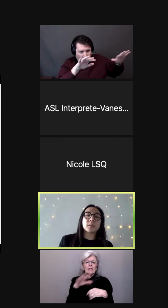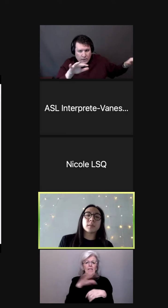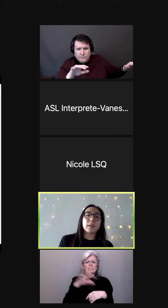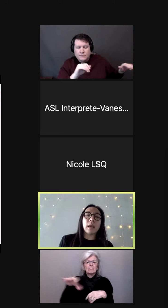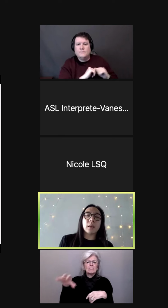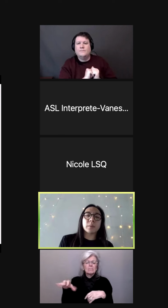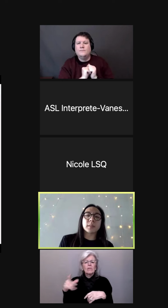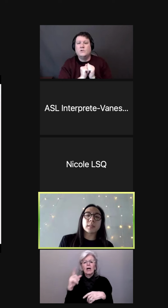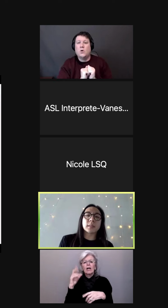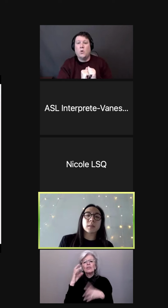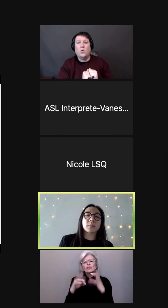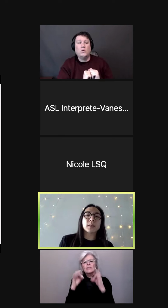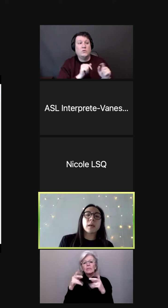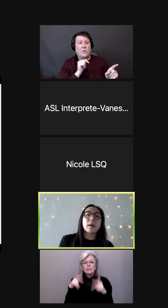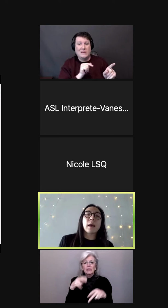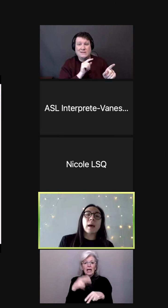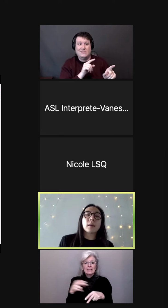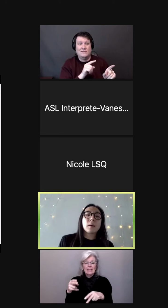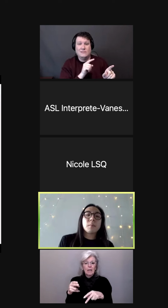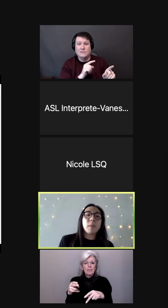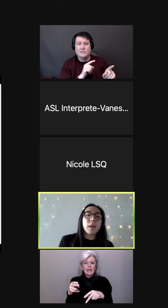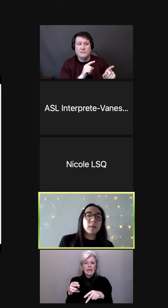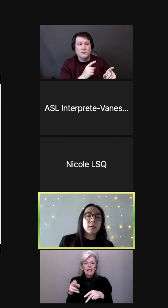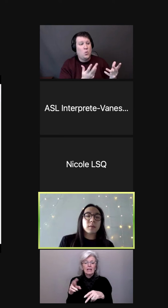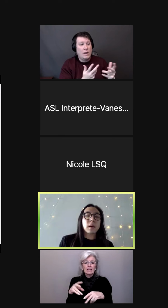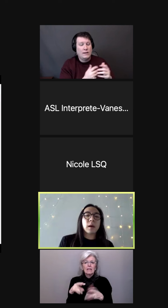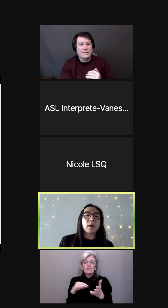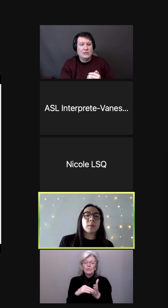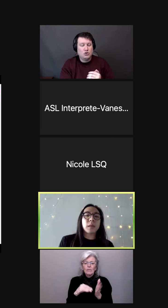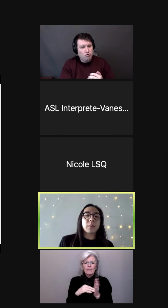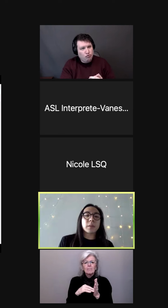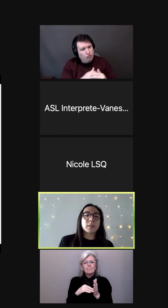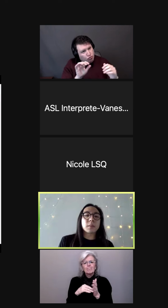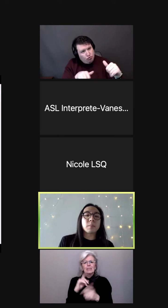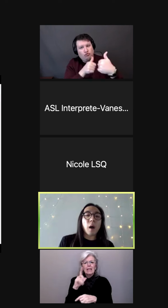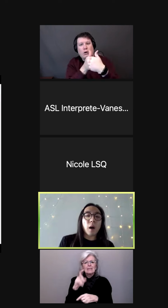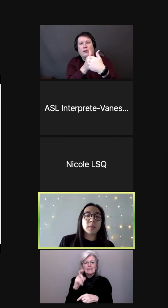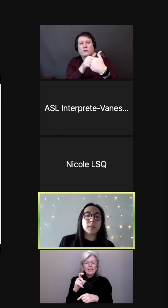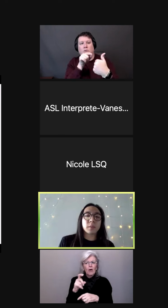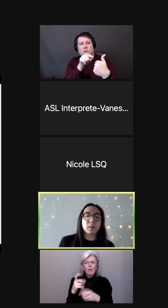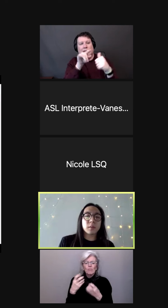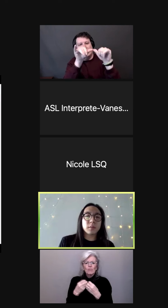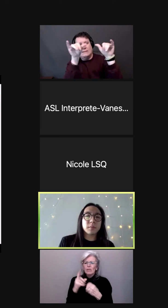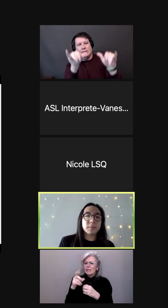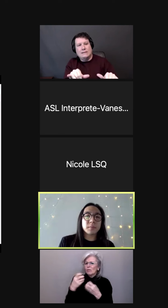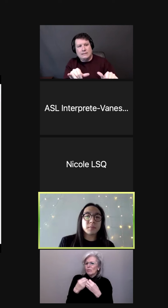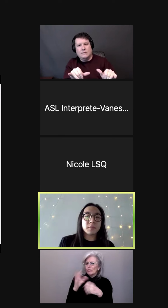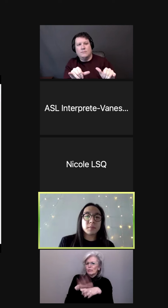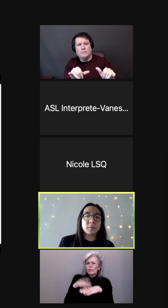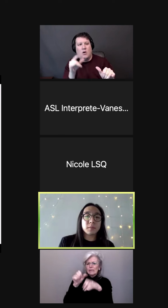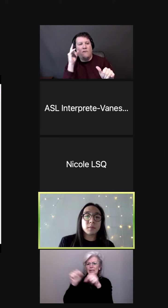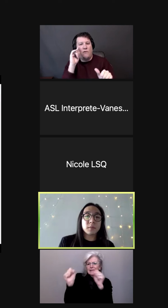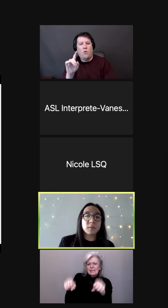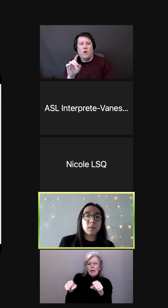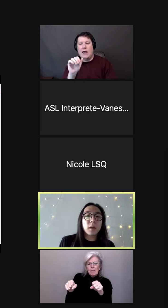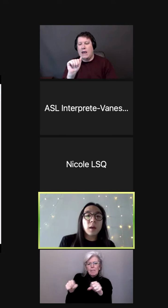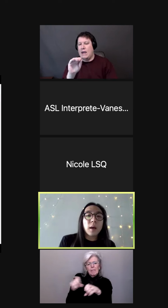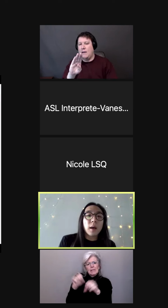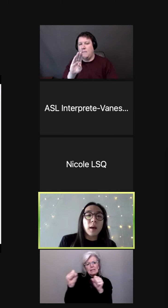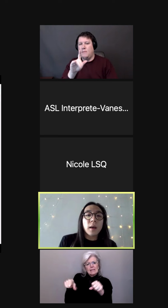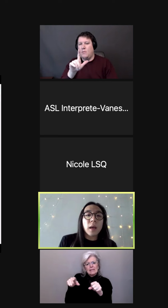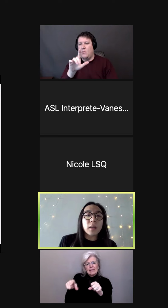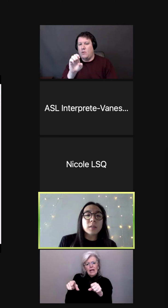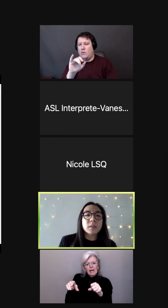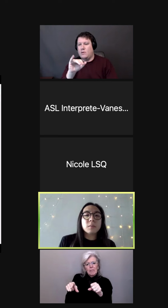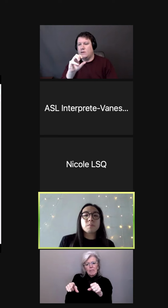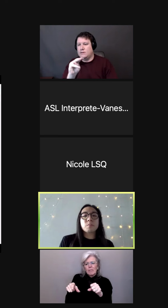justice pour les personnes handicapées remet en question les systèmes qui font que